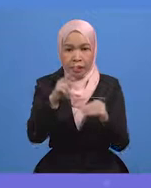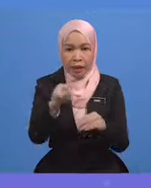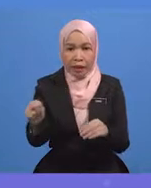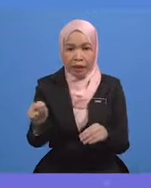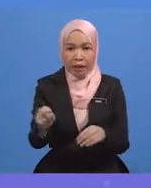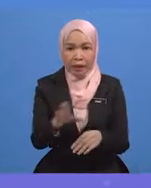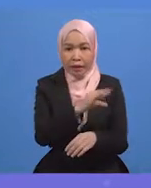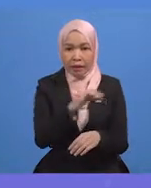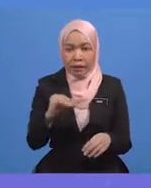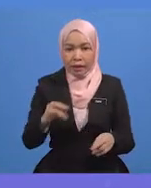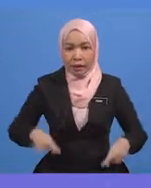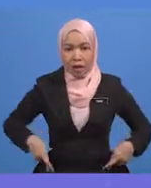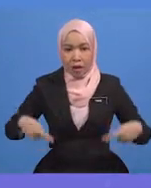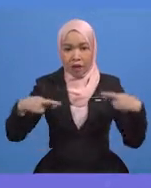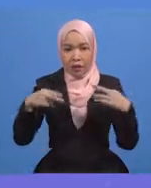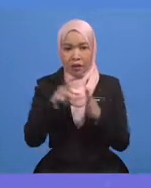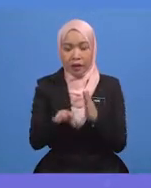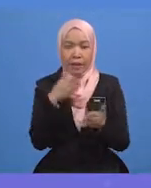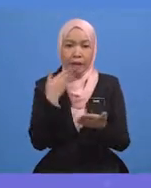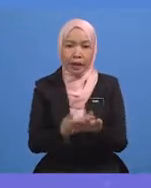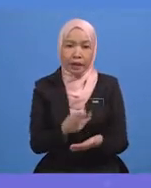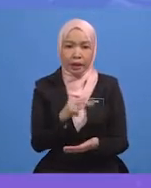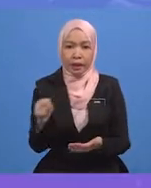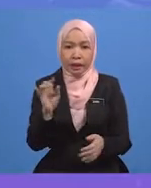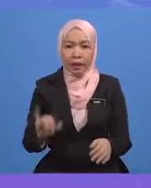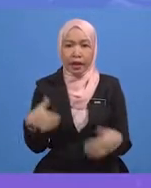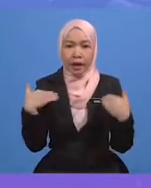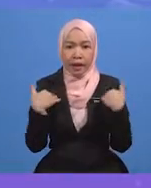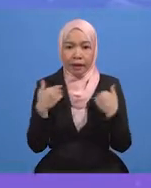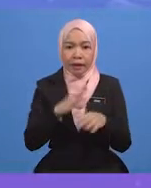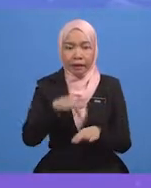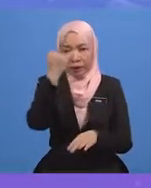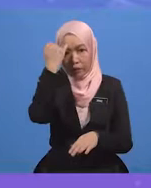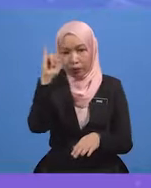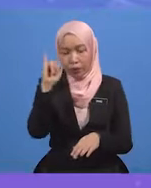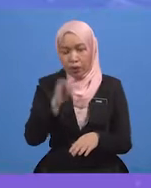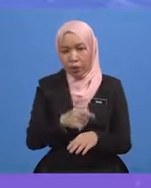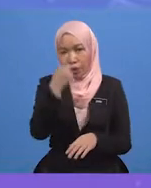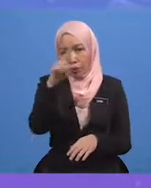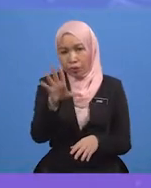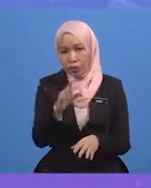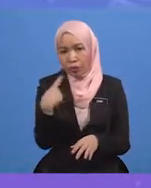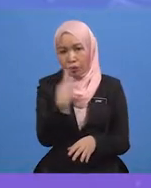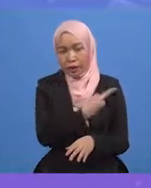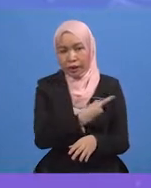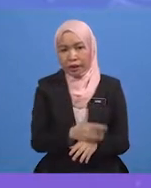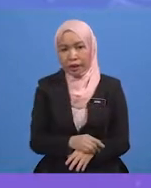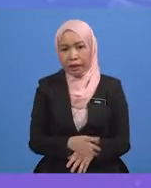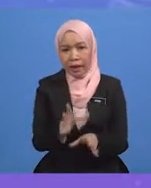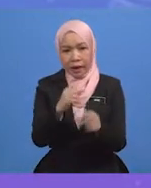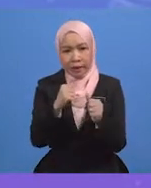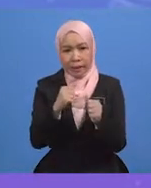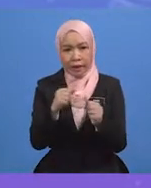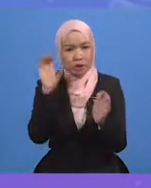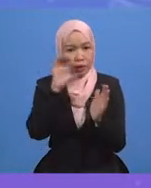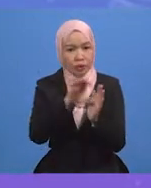ruh kebaikan yang ada pada tokoh untuk kita aplikasikan dalam hidup kita seharian. Sebagai